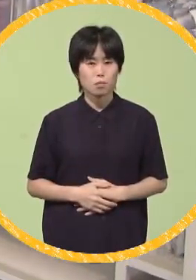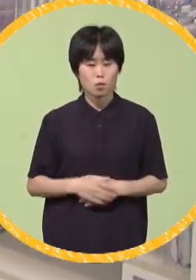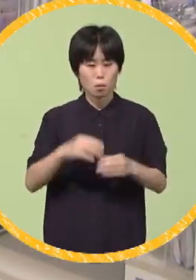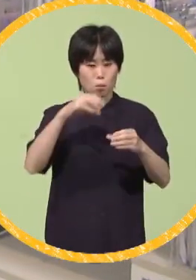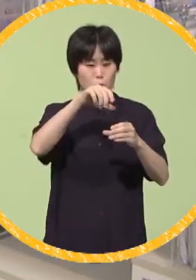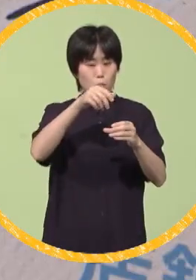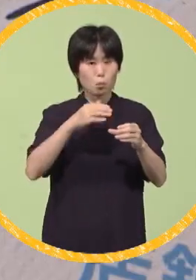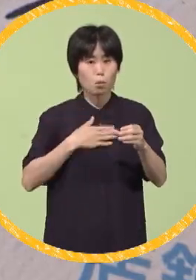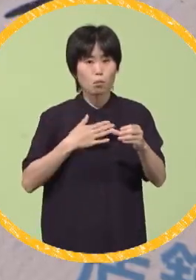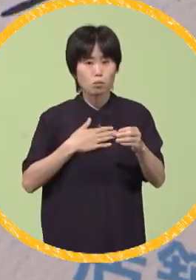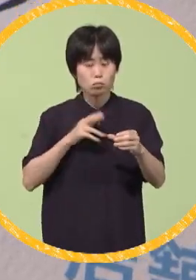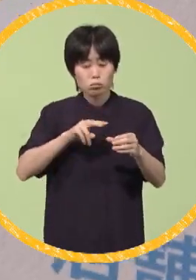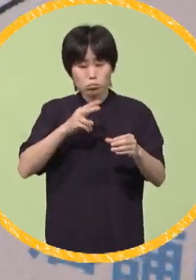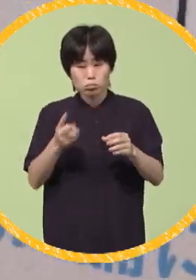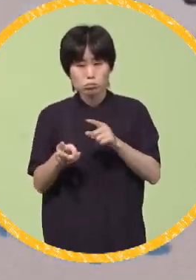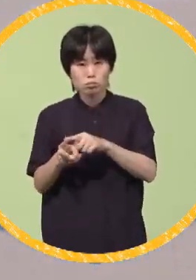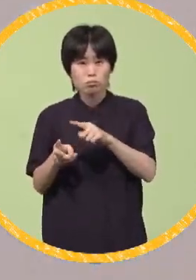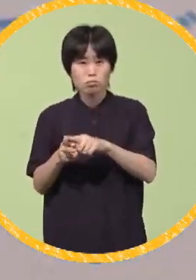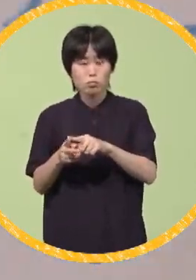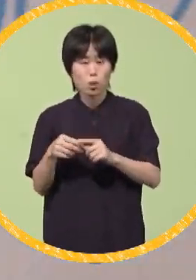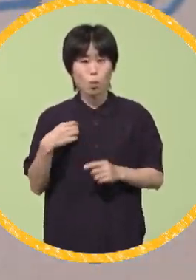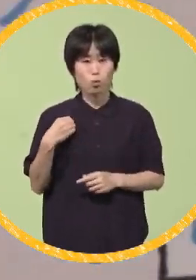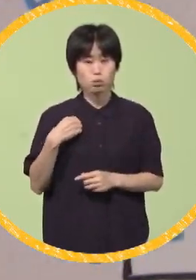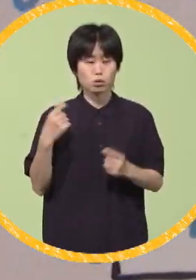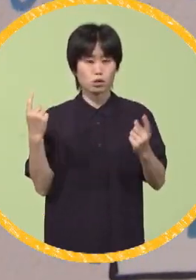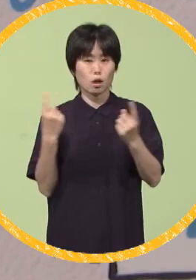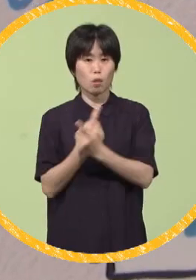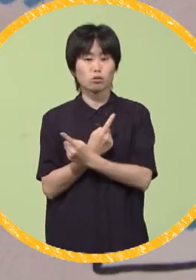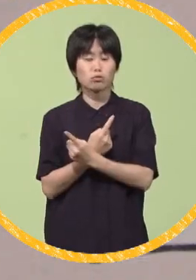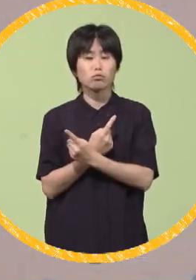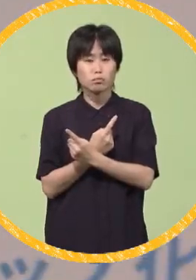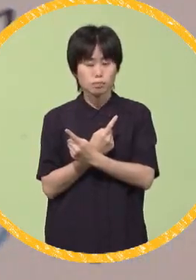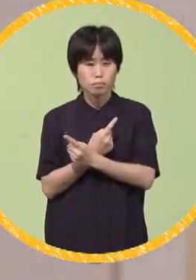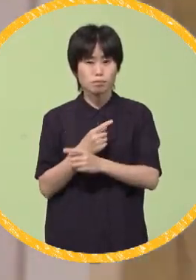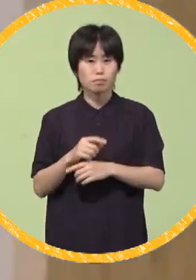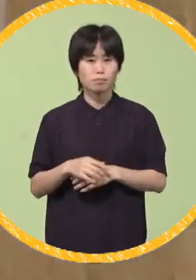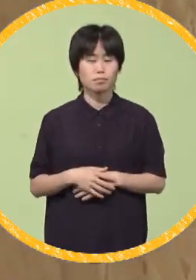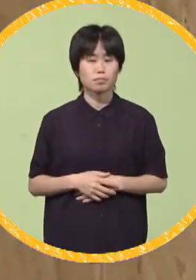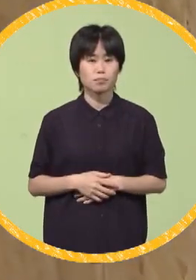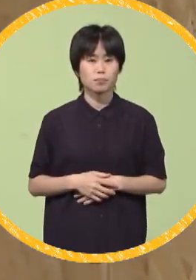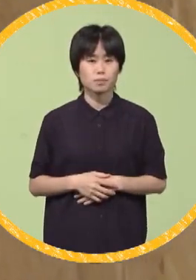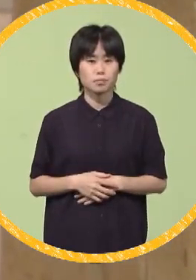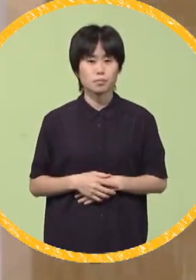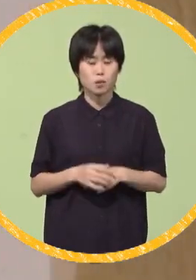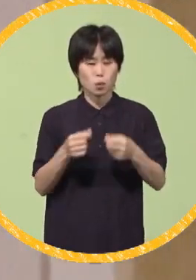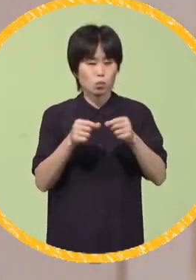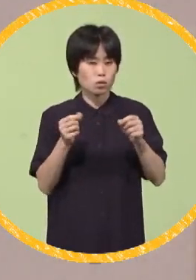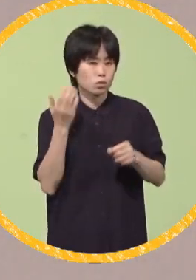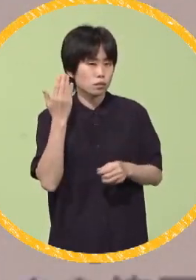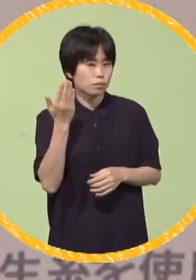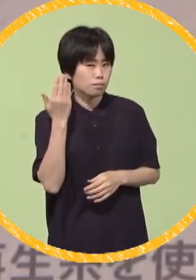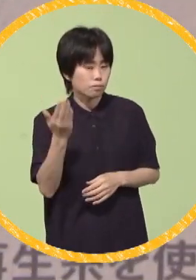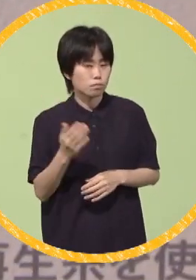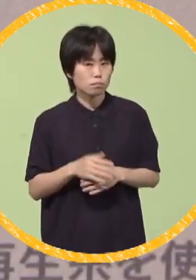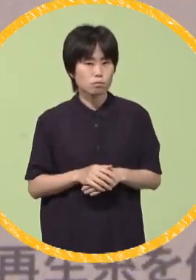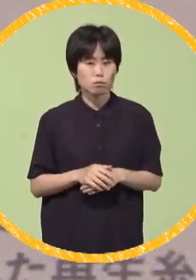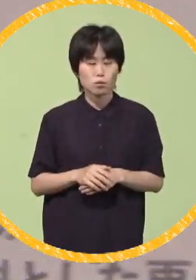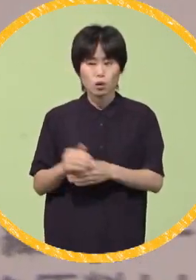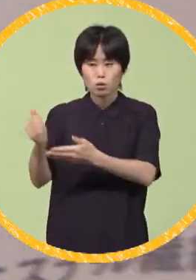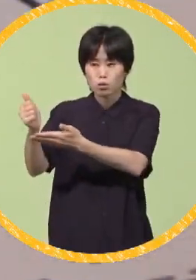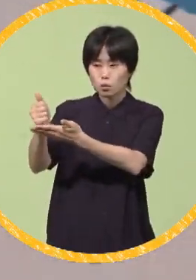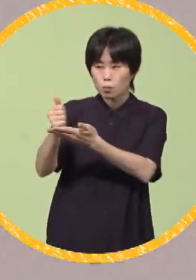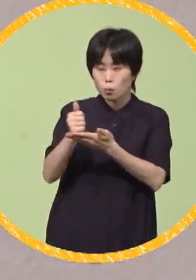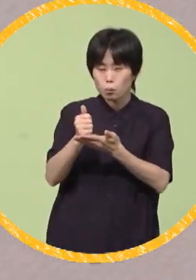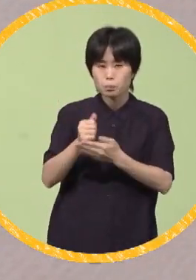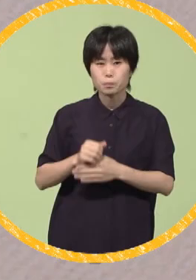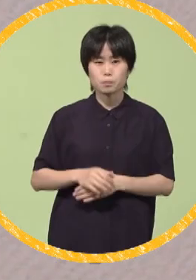次はね、ペットボトルがどうやらこう洋服になるらしいんですよね。ですよね。ちょっと詳しいことを聞いてみましょうか。すいません、店長さん。